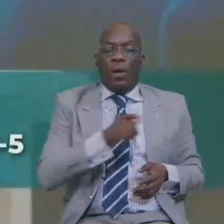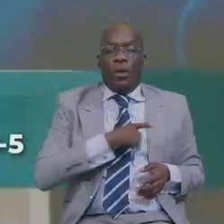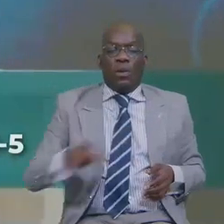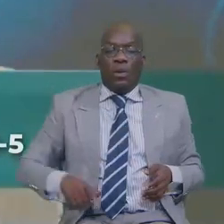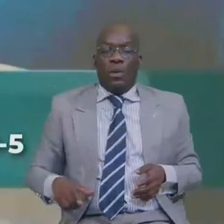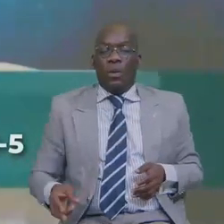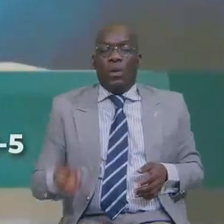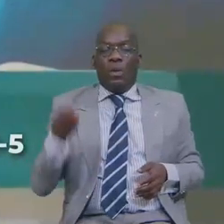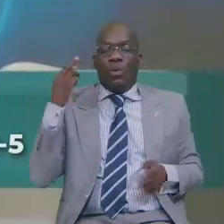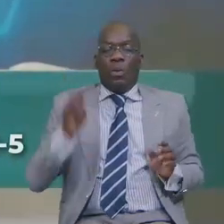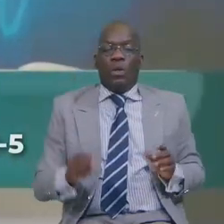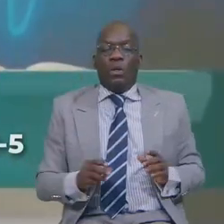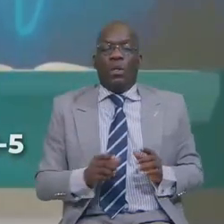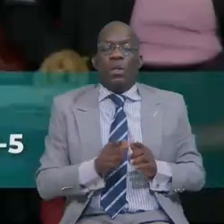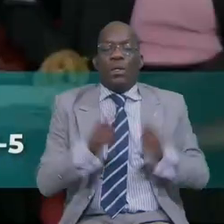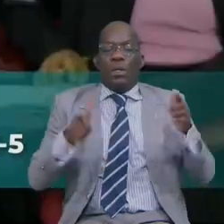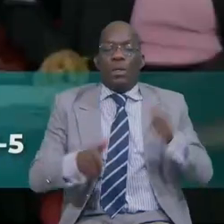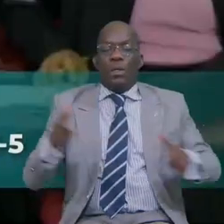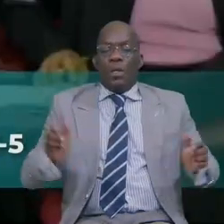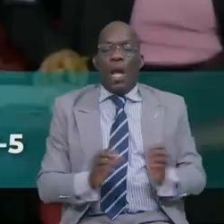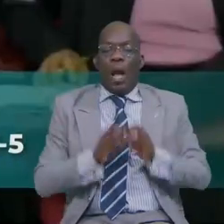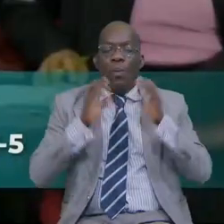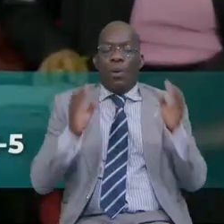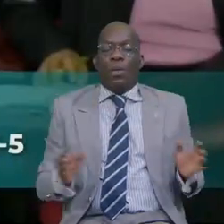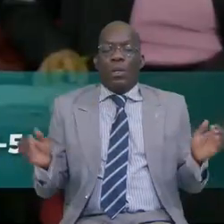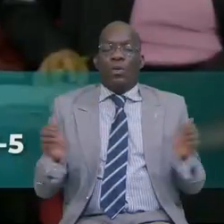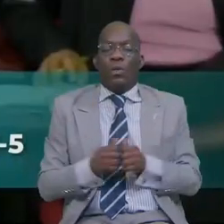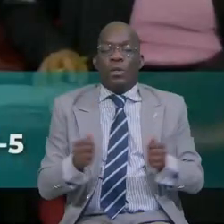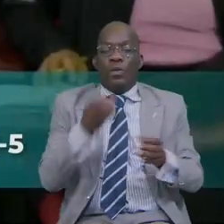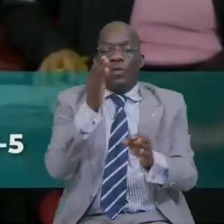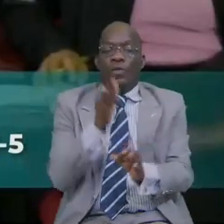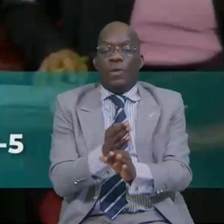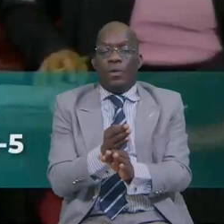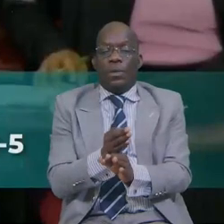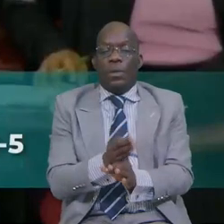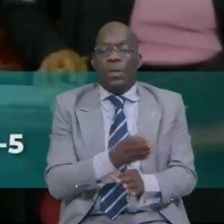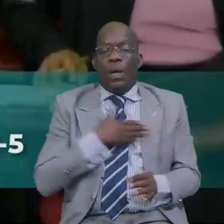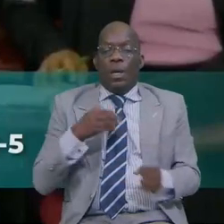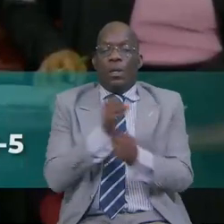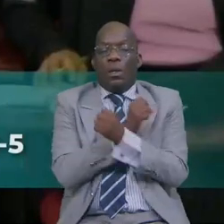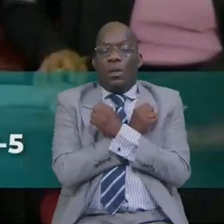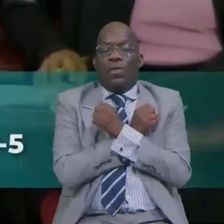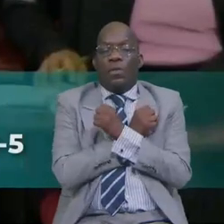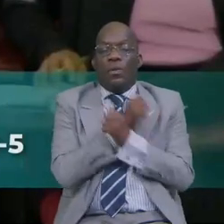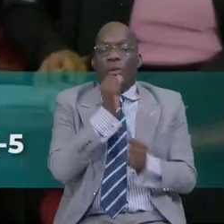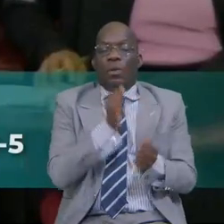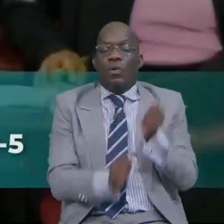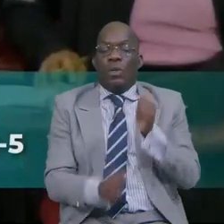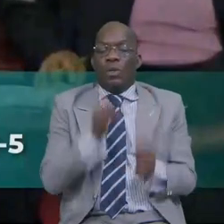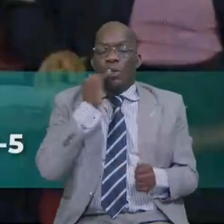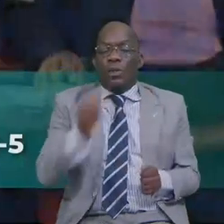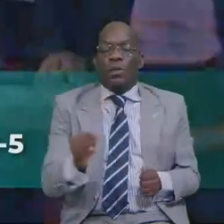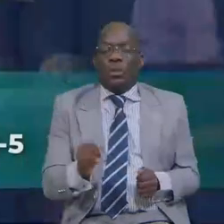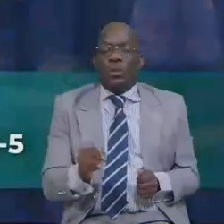Seigneur a surabondé avec la foi et la charité qui est